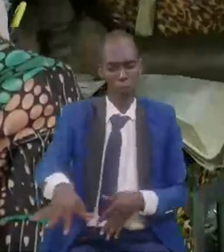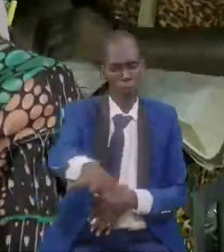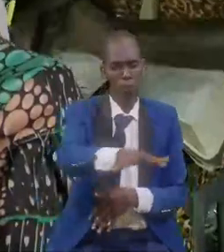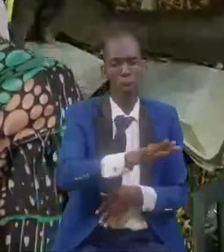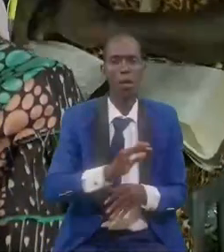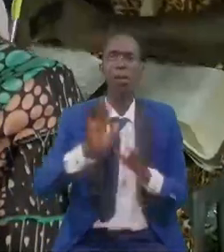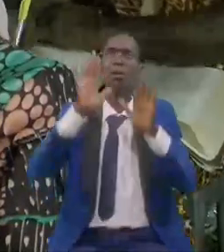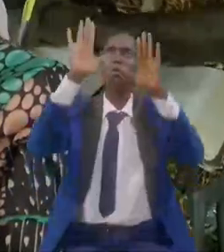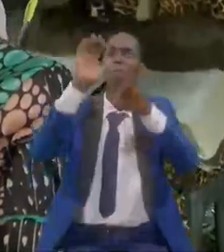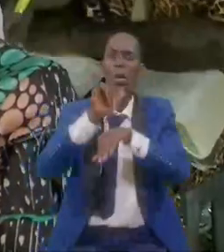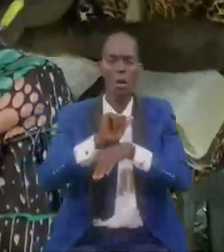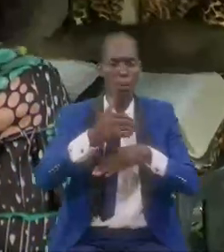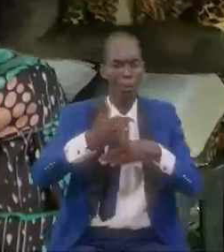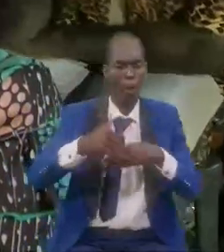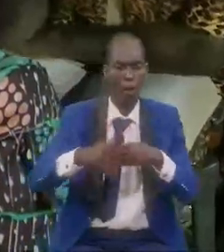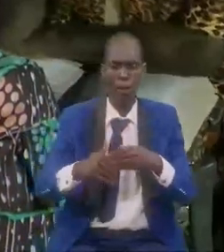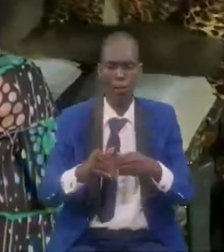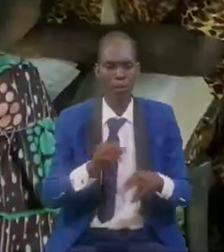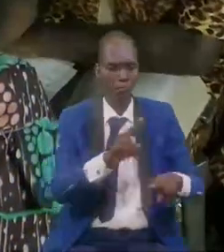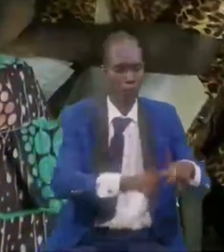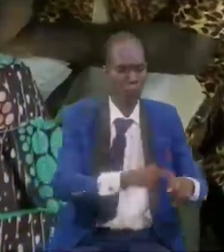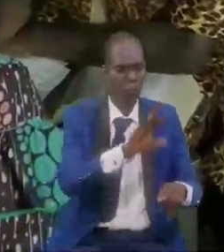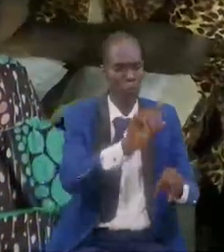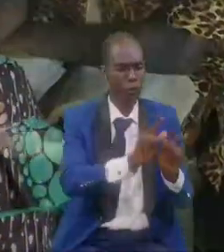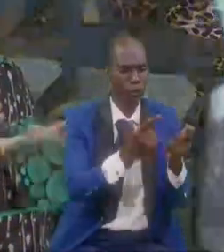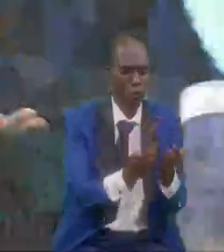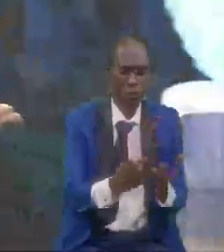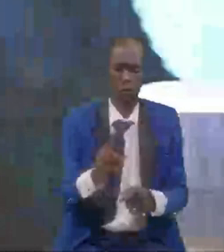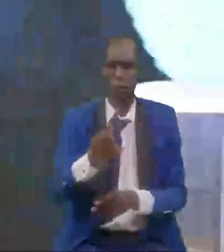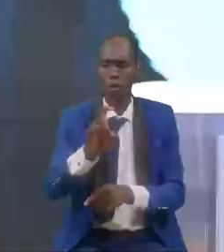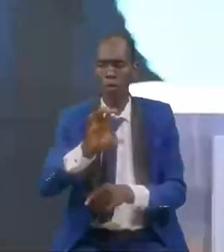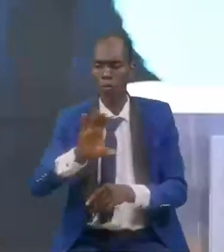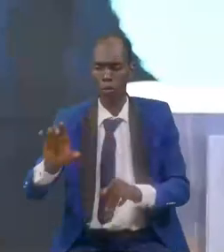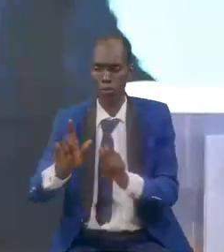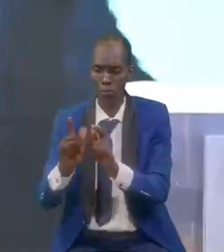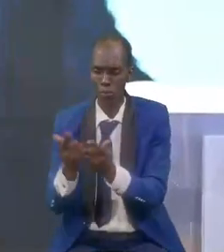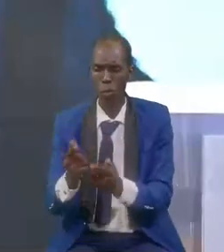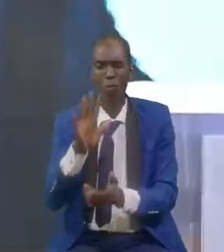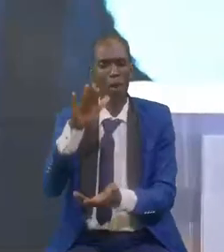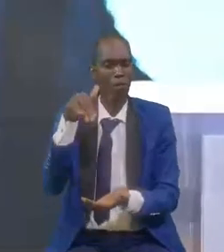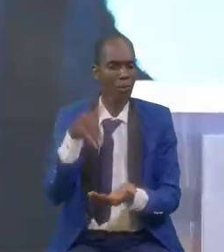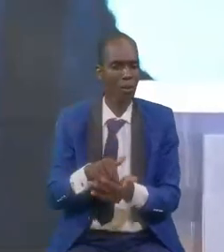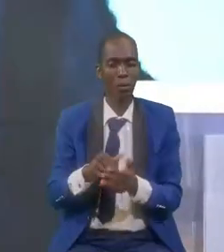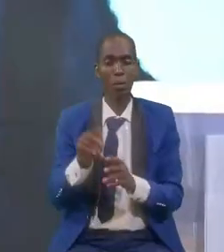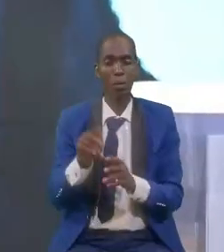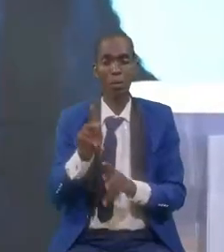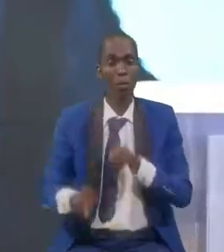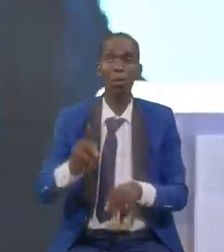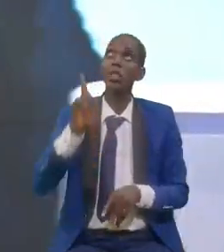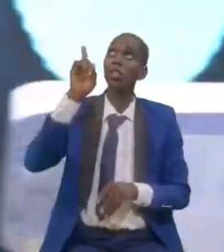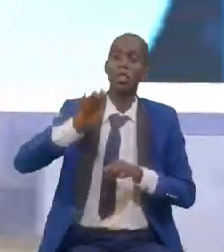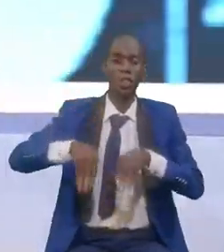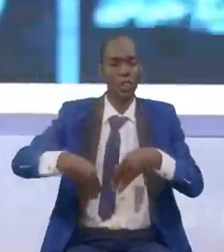miracle, asseyez-vous, 50, 50, par 100, 5000 personnes. Il les a donné